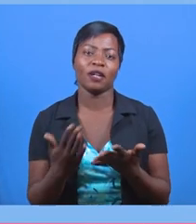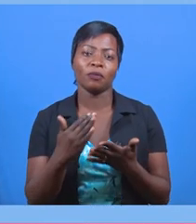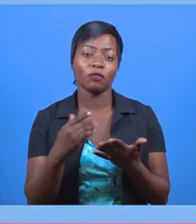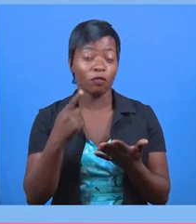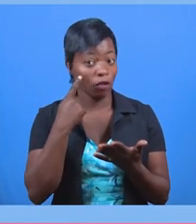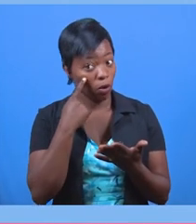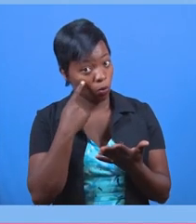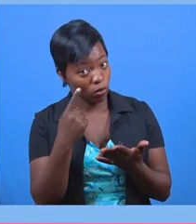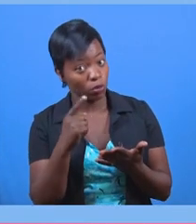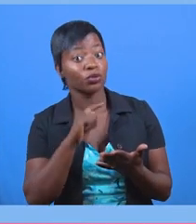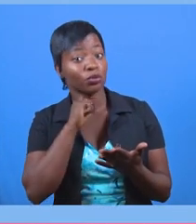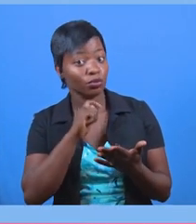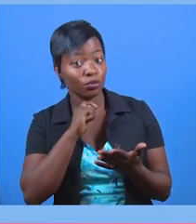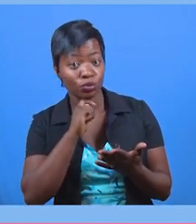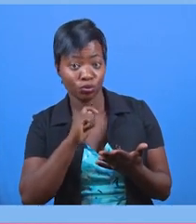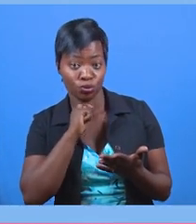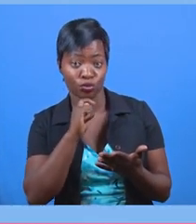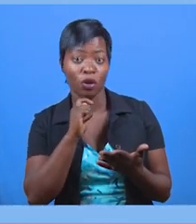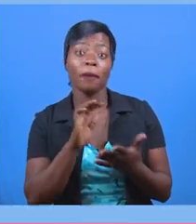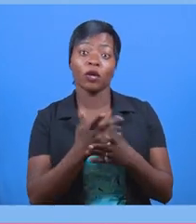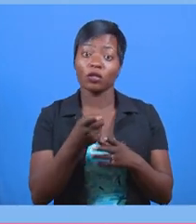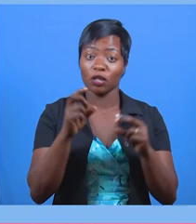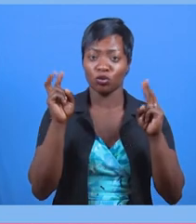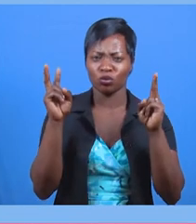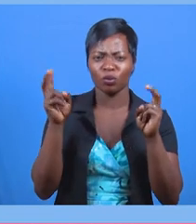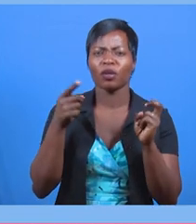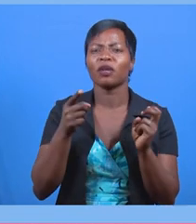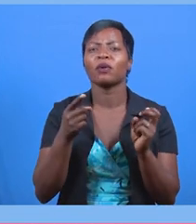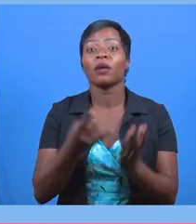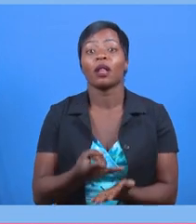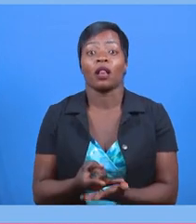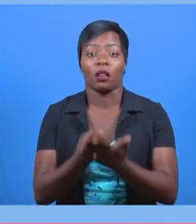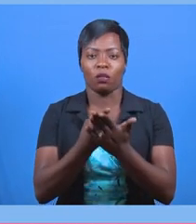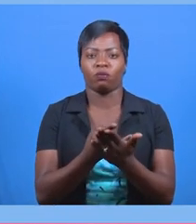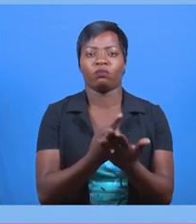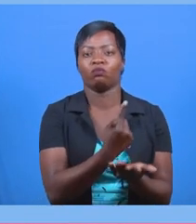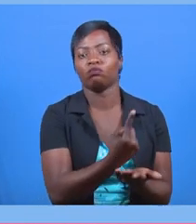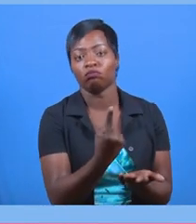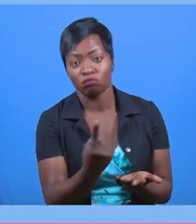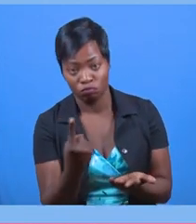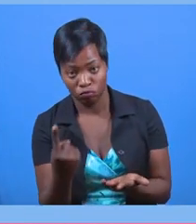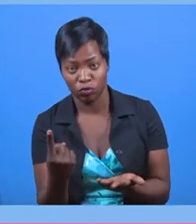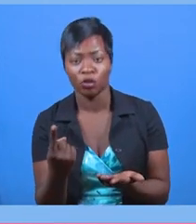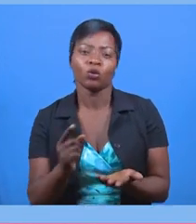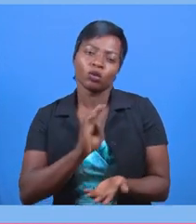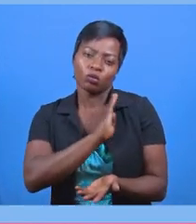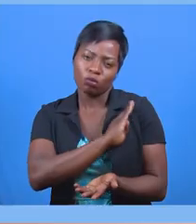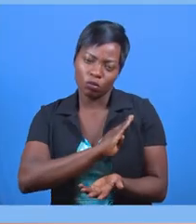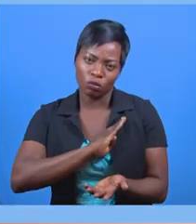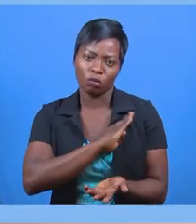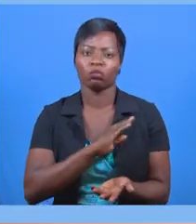pavakabuda netsumo iyi. Because tsumo iyi inotikurudzira kuti tive neunhu